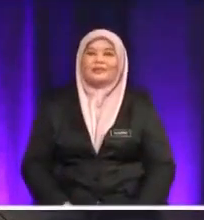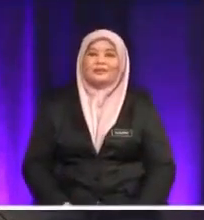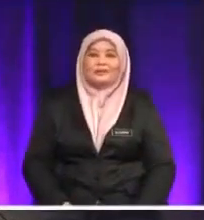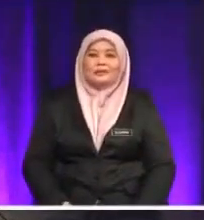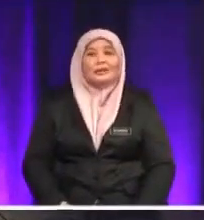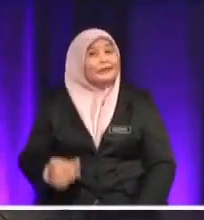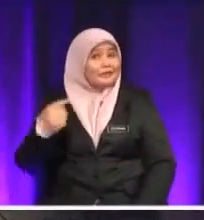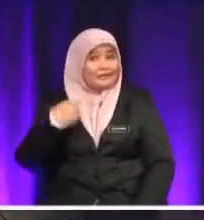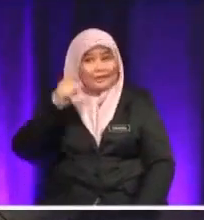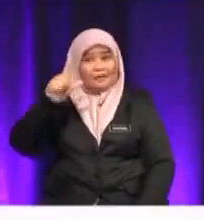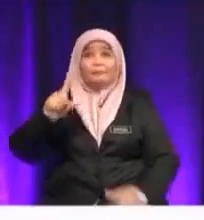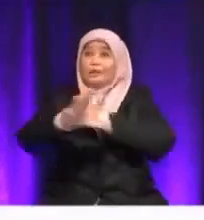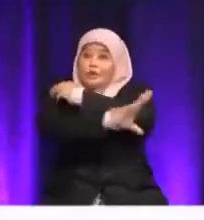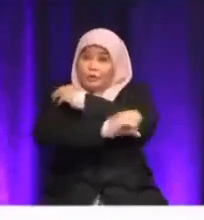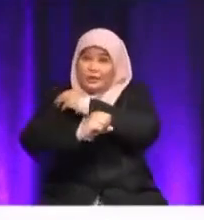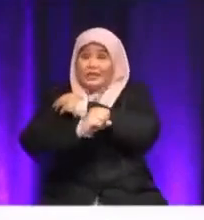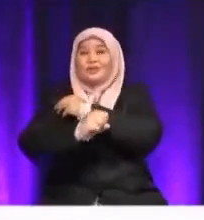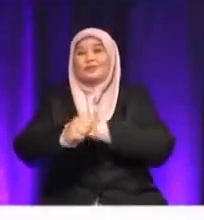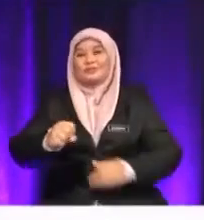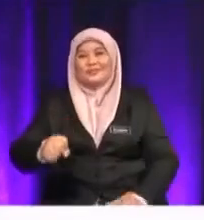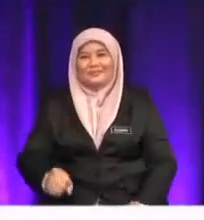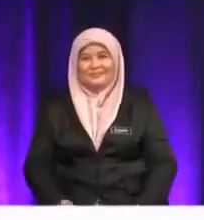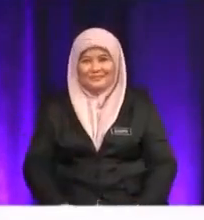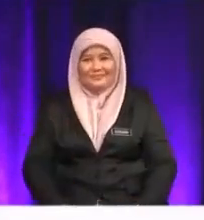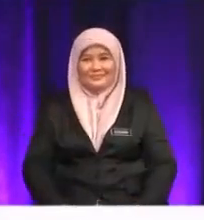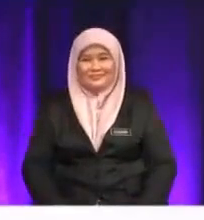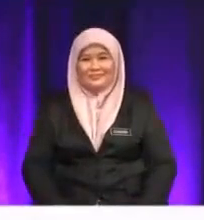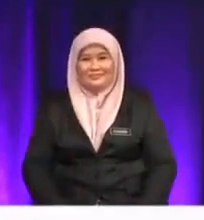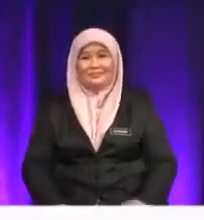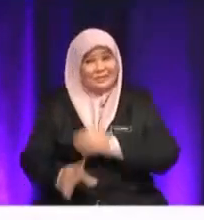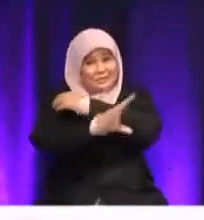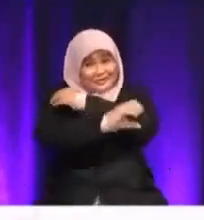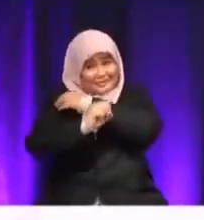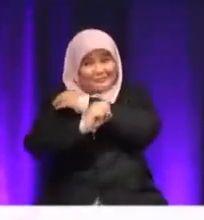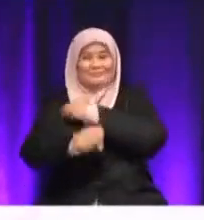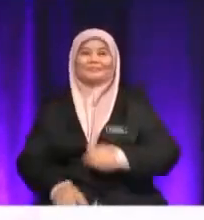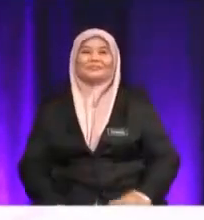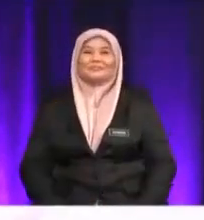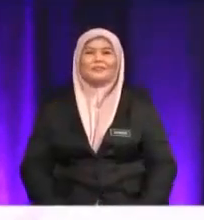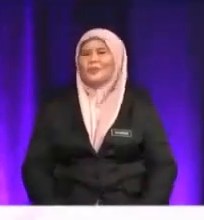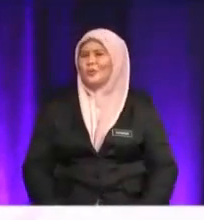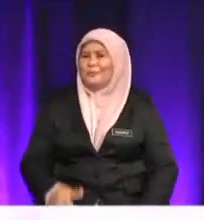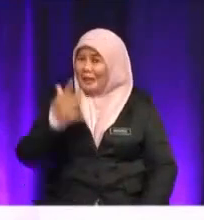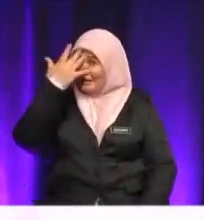lihat, mencuri ustaz. Okey, mencuri. Pandai, bagus. Okey, kita tampal mencuri itu. Baik. Hebatlah Hakim. Terima kasih